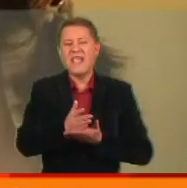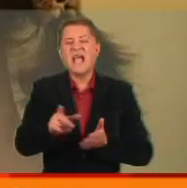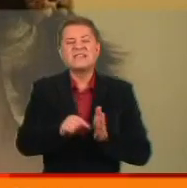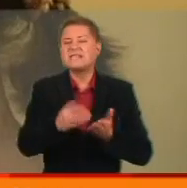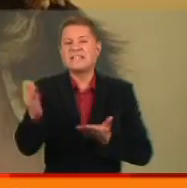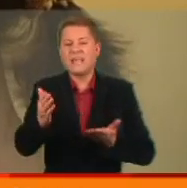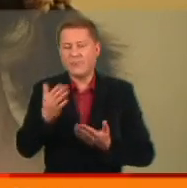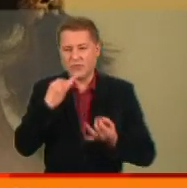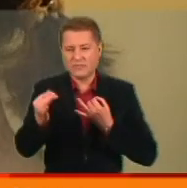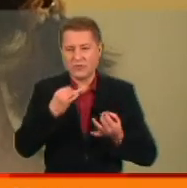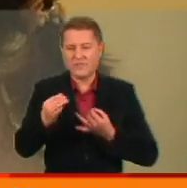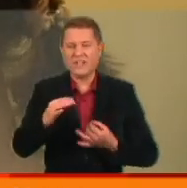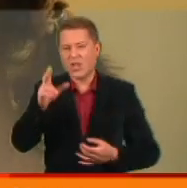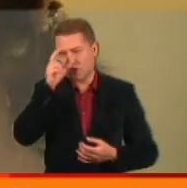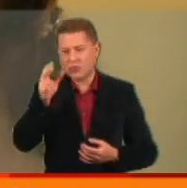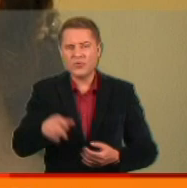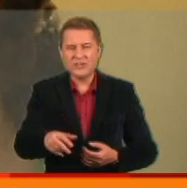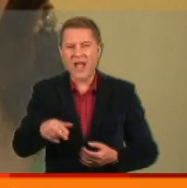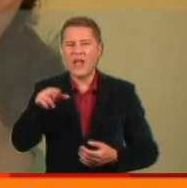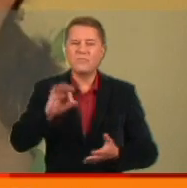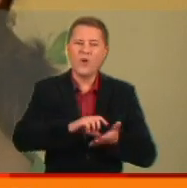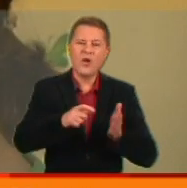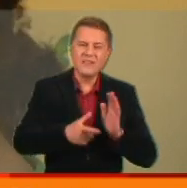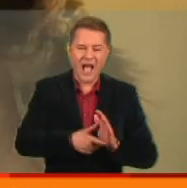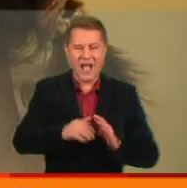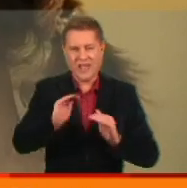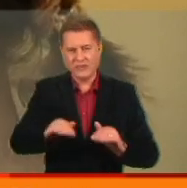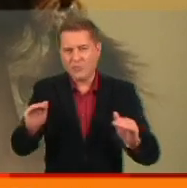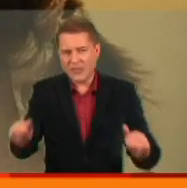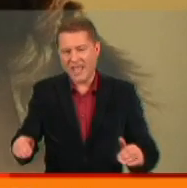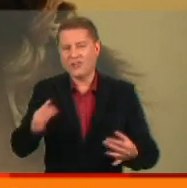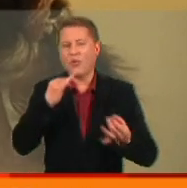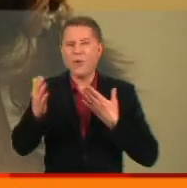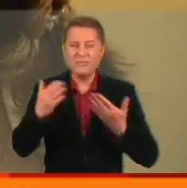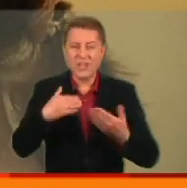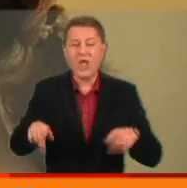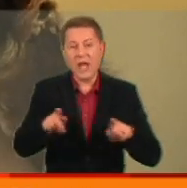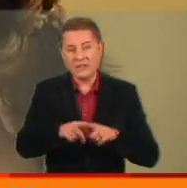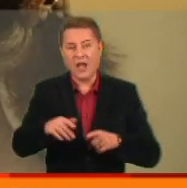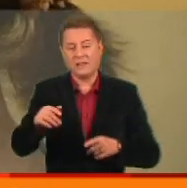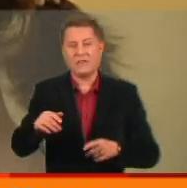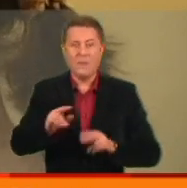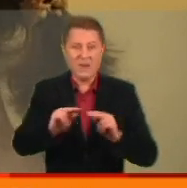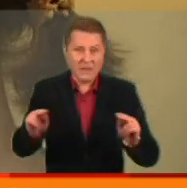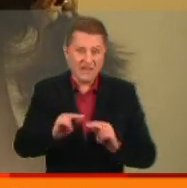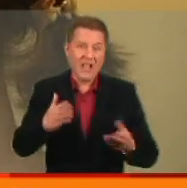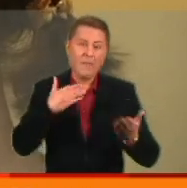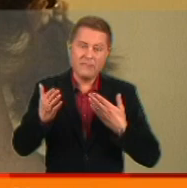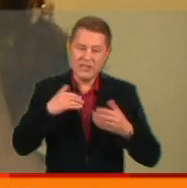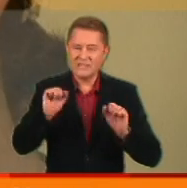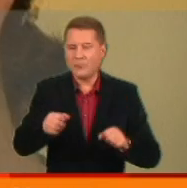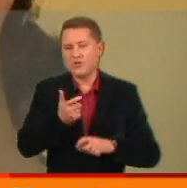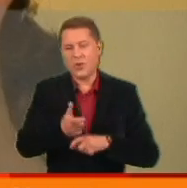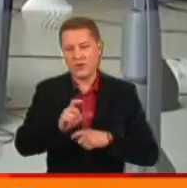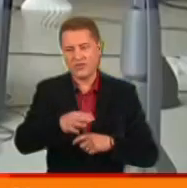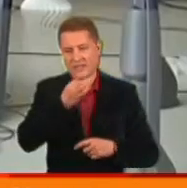поспілкуватися. Скучаю, скучаю теж по класу, по діткам, по общенню. А так і пообщатися, що к ній ходять. Мені подобається